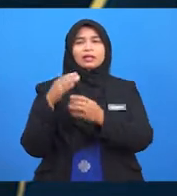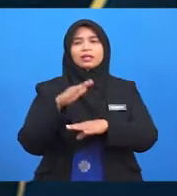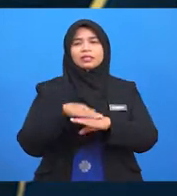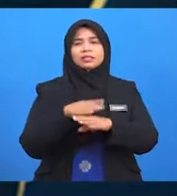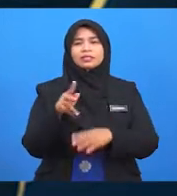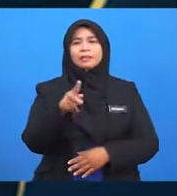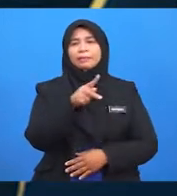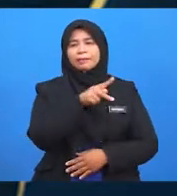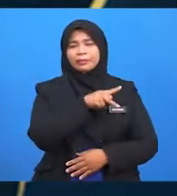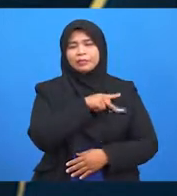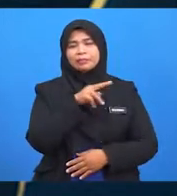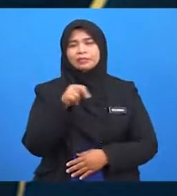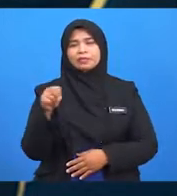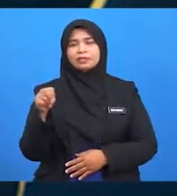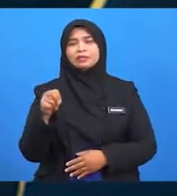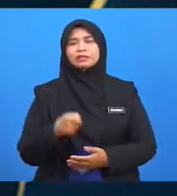atas pimpinannya.